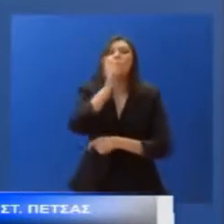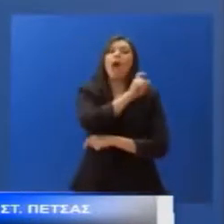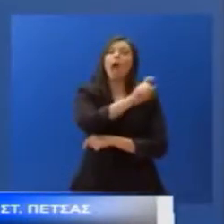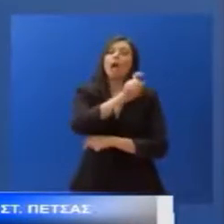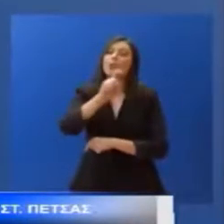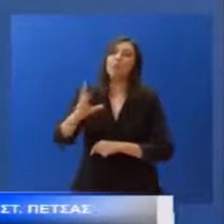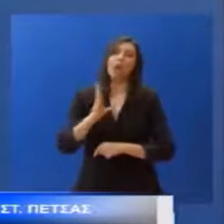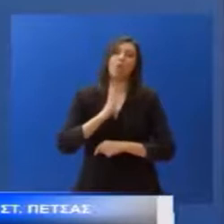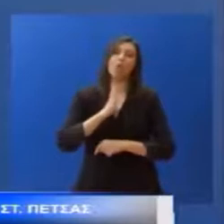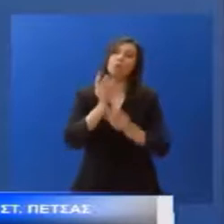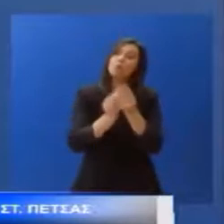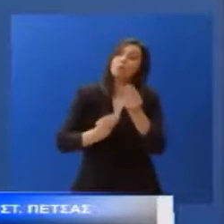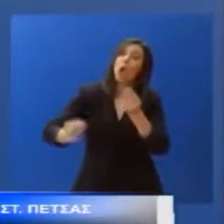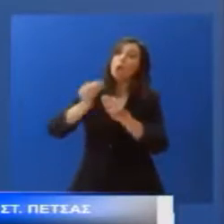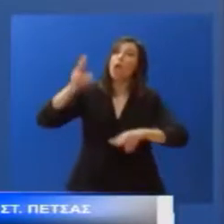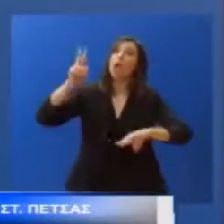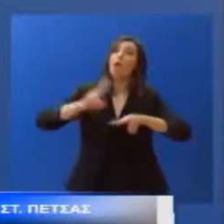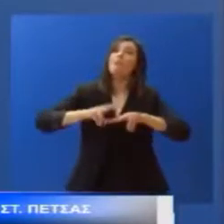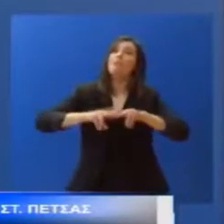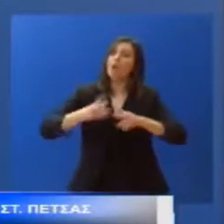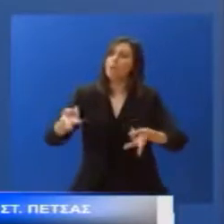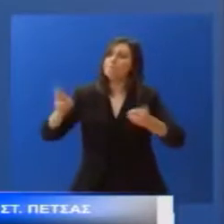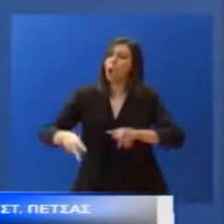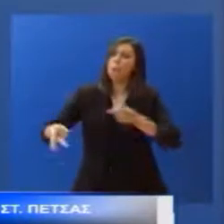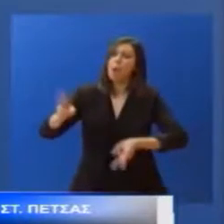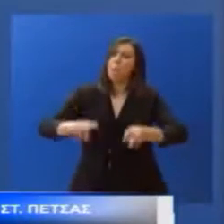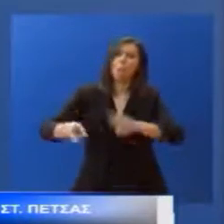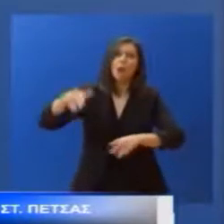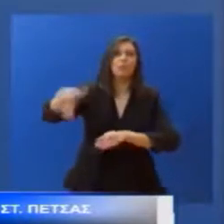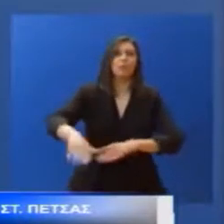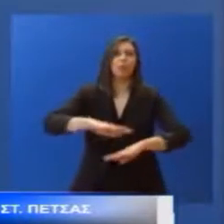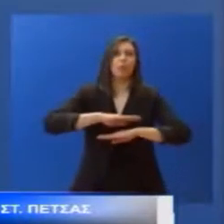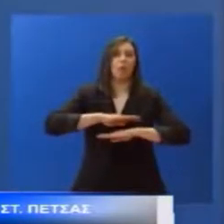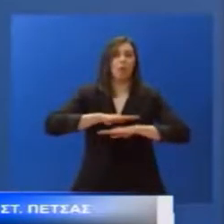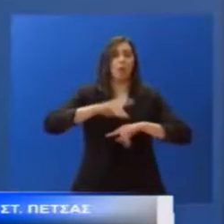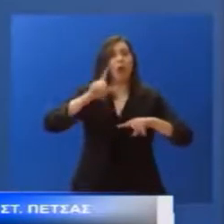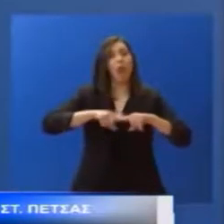του επαχθέστερου εγκλήματος της σύγχρονης ιστορίας. Οι Έλληνες τιμούμε τη μνήμη τους